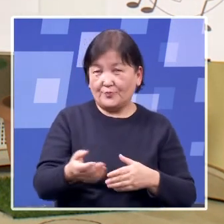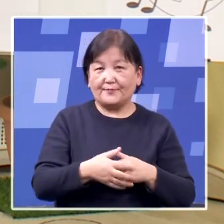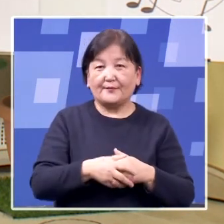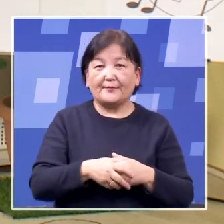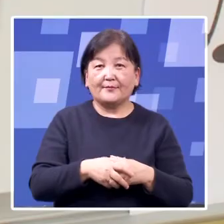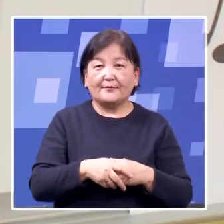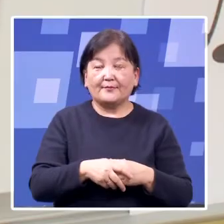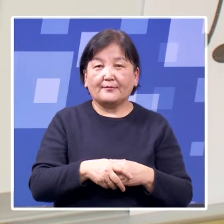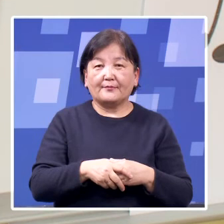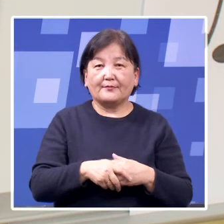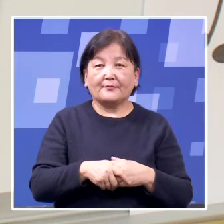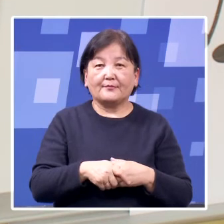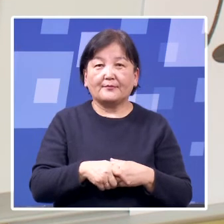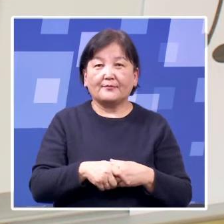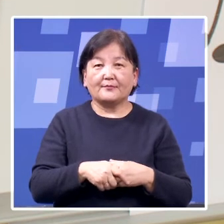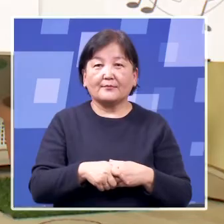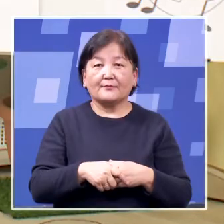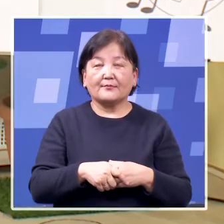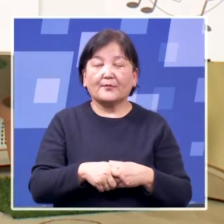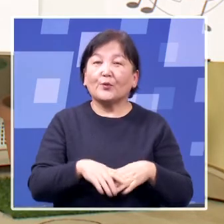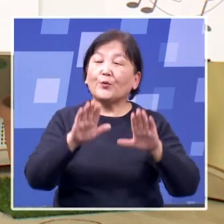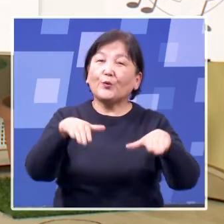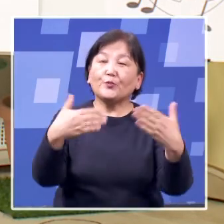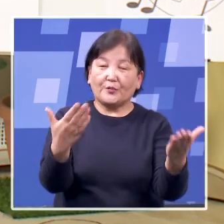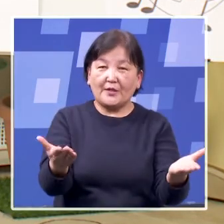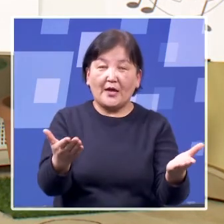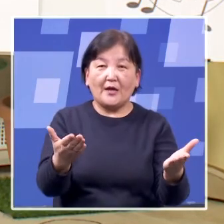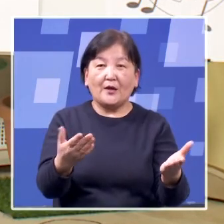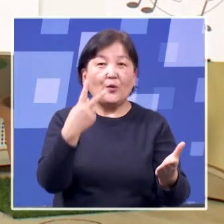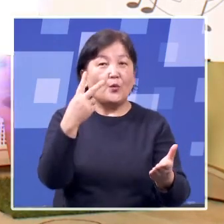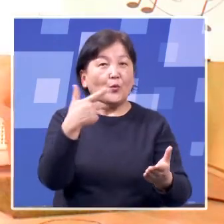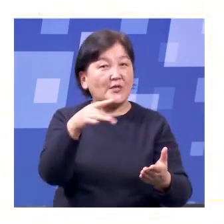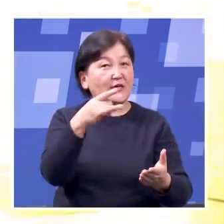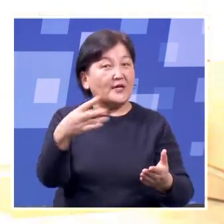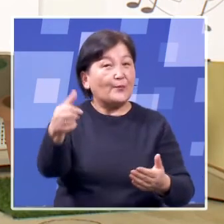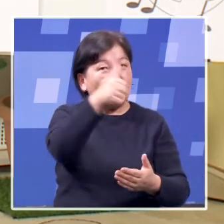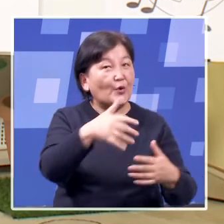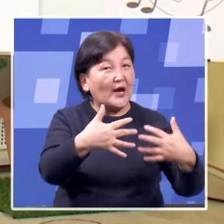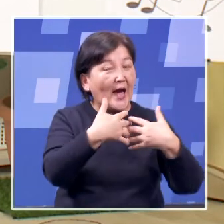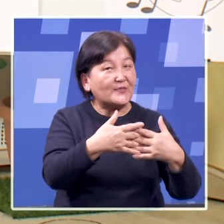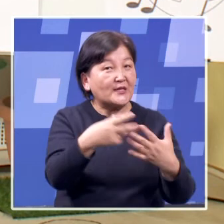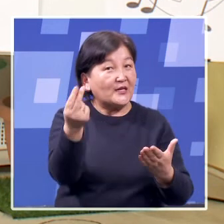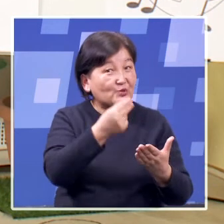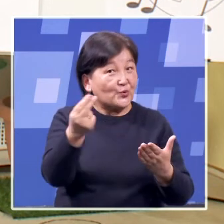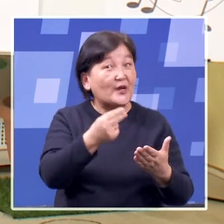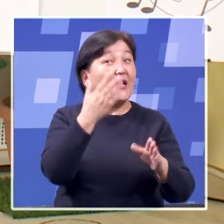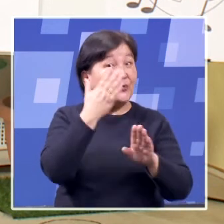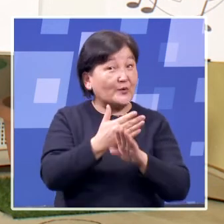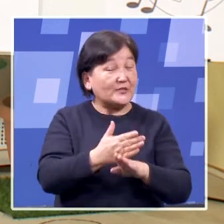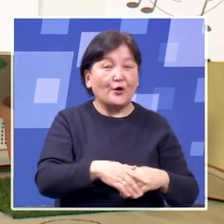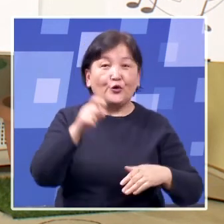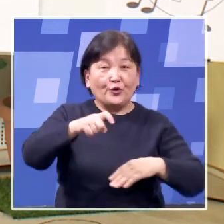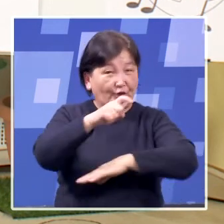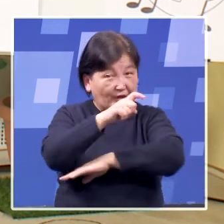За, хүүхдүүдээ үлгэрийнхаа бүх амьтдыг зураад дууслаа тийм үү? Өнөөдрийн хичээлээр бүгдээрээ зарцаа